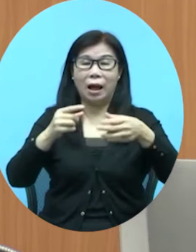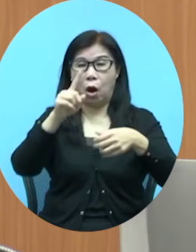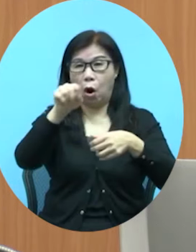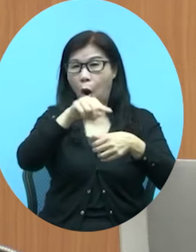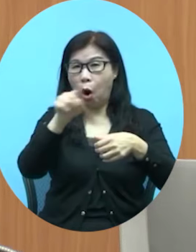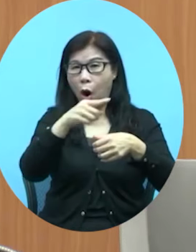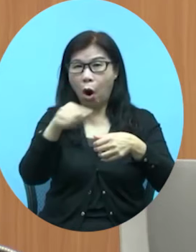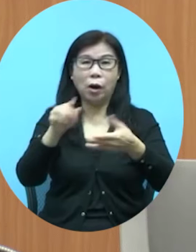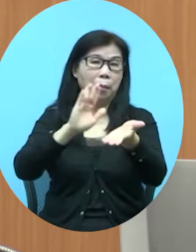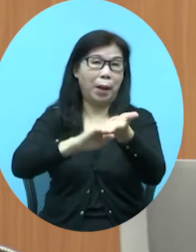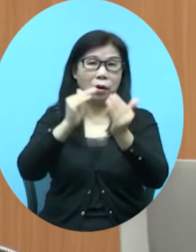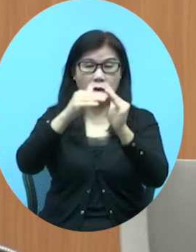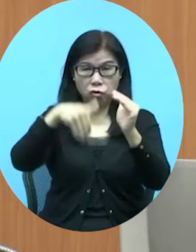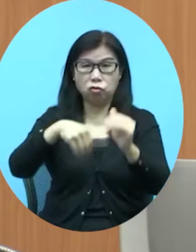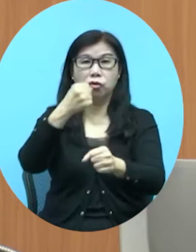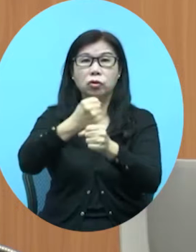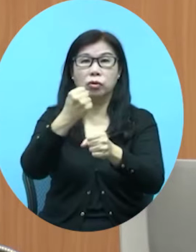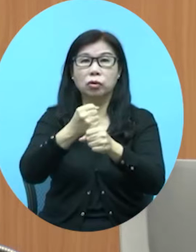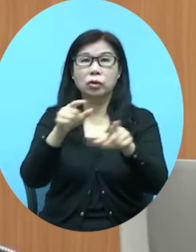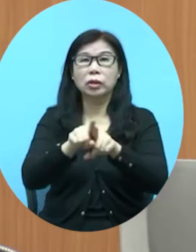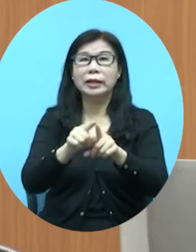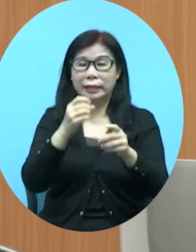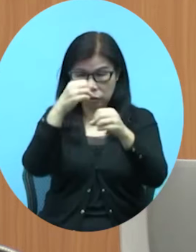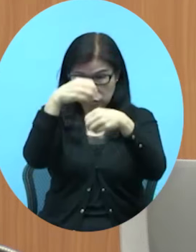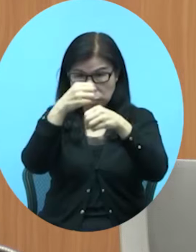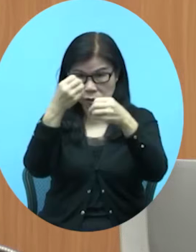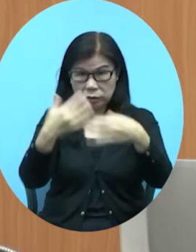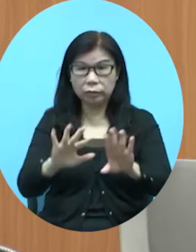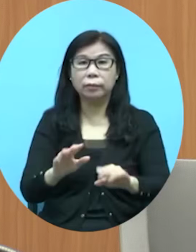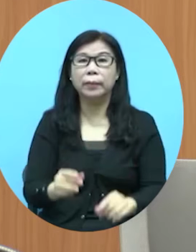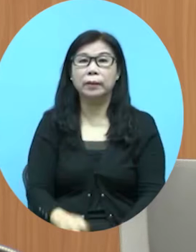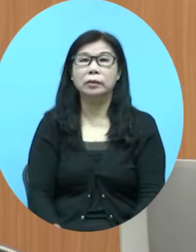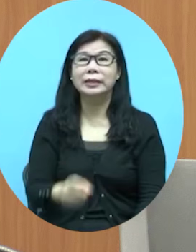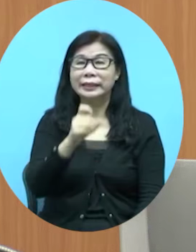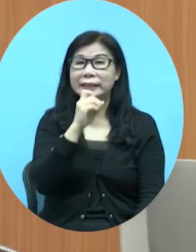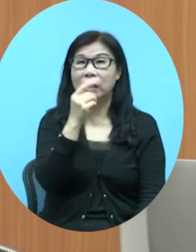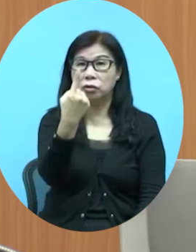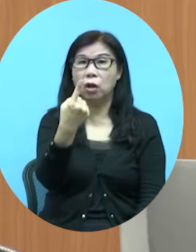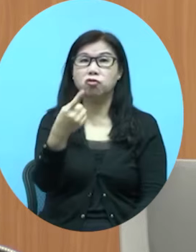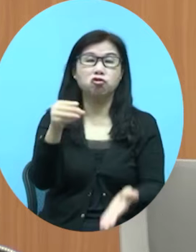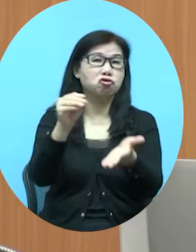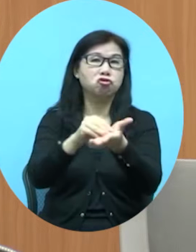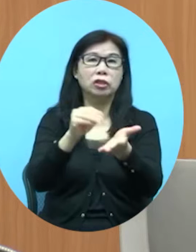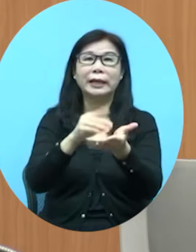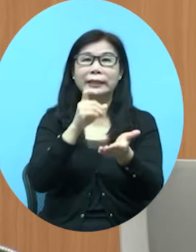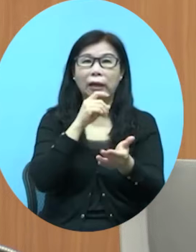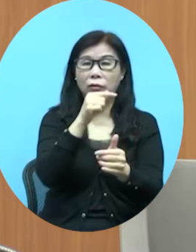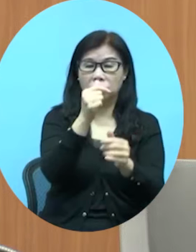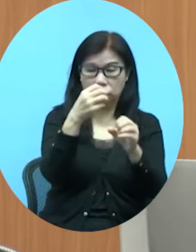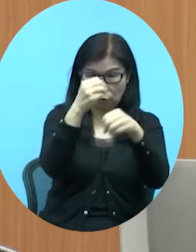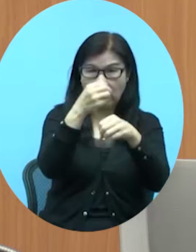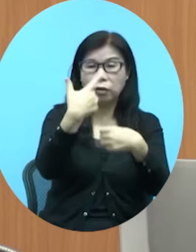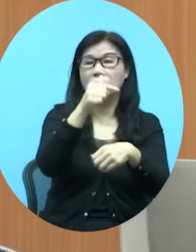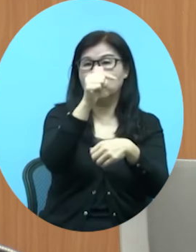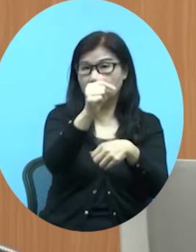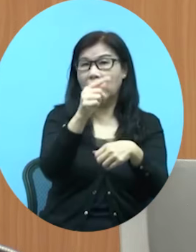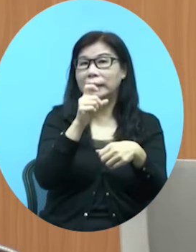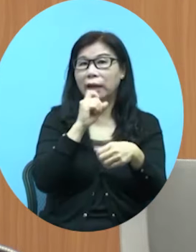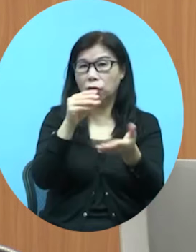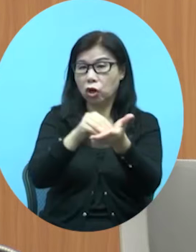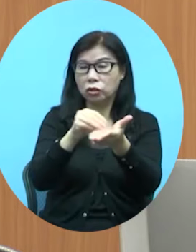的人士那裏我們知道他們都做了一些測試也有一位初步陽性的個案我們都會